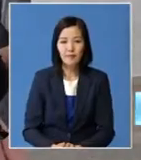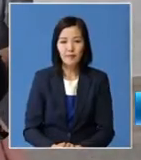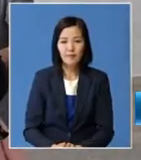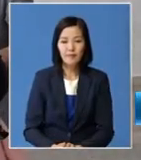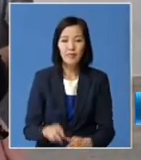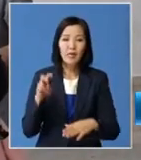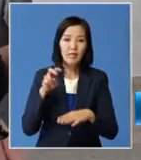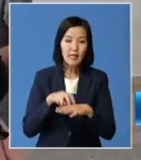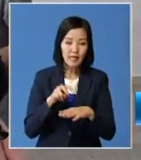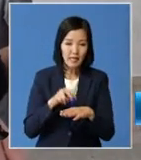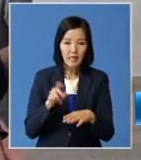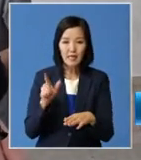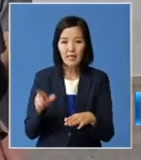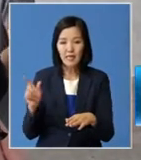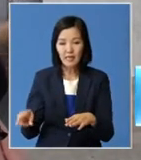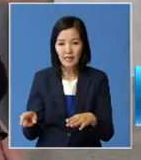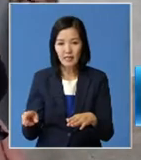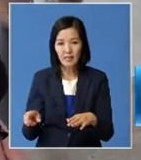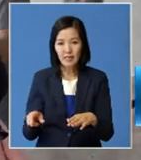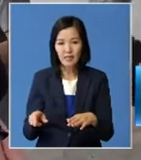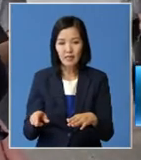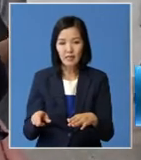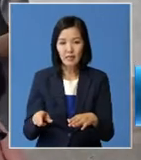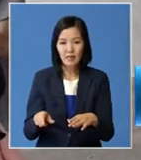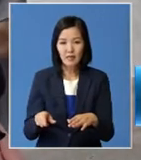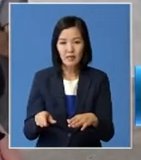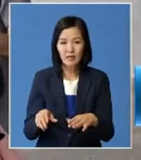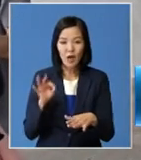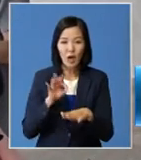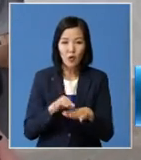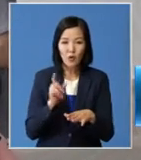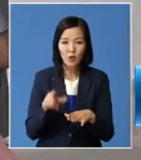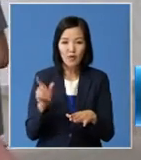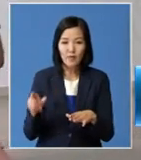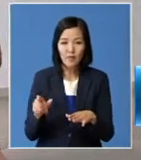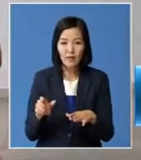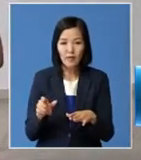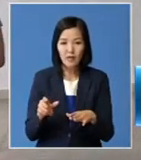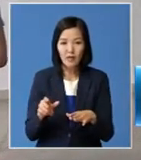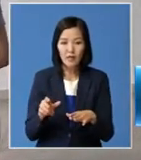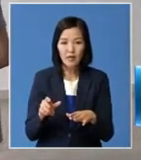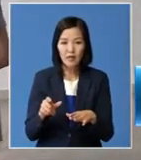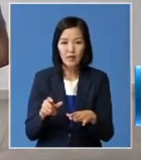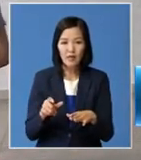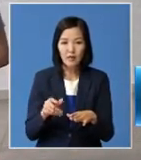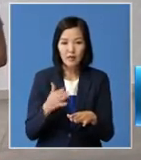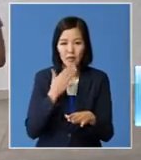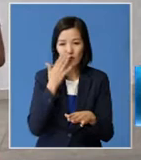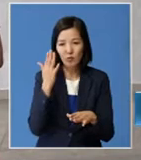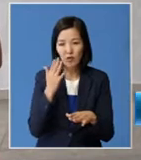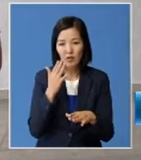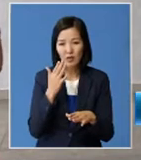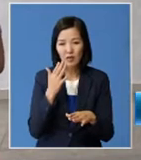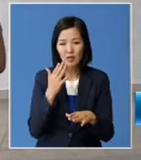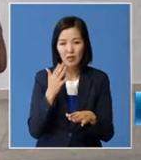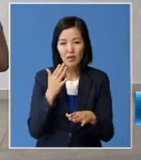Ақ халатты абзал жандар деп алдына келген ауру азаматтарға жоғарыдан төмен қараған уақыт өтіп кетті.